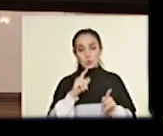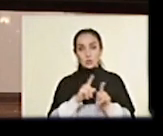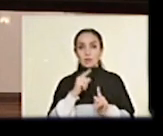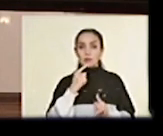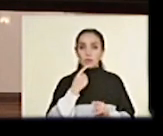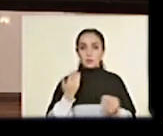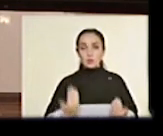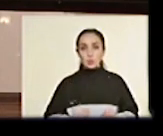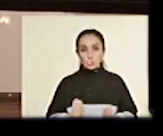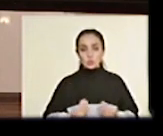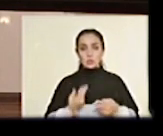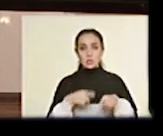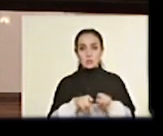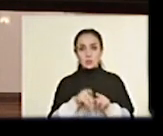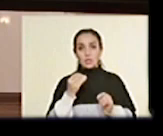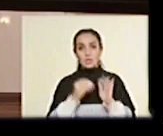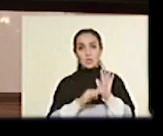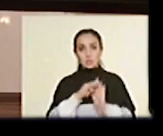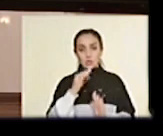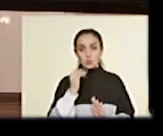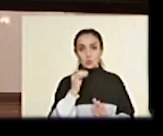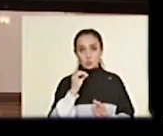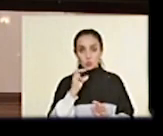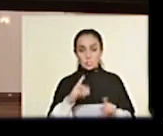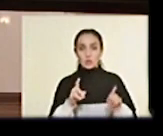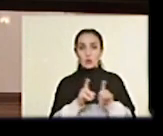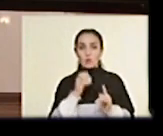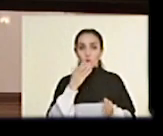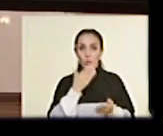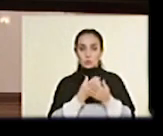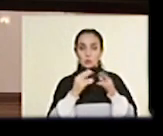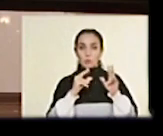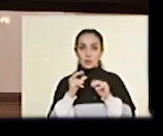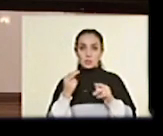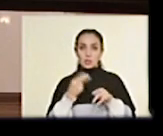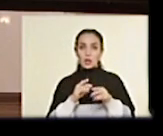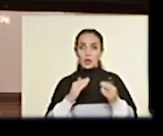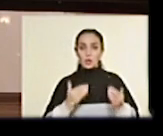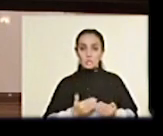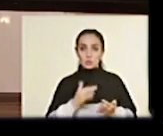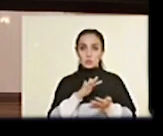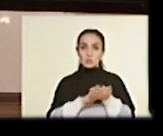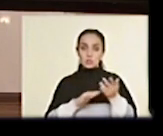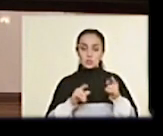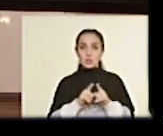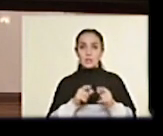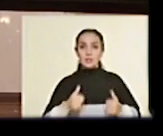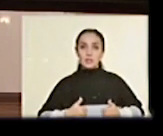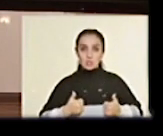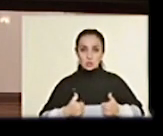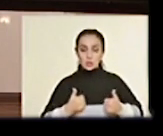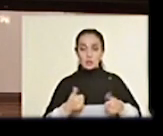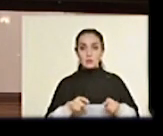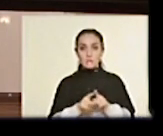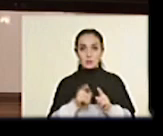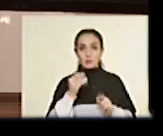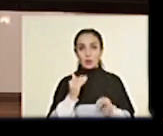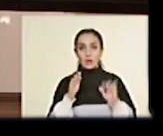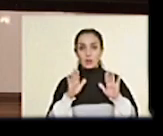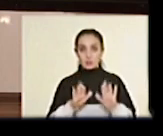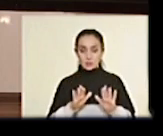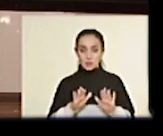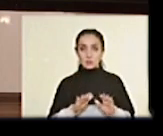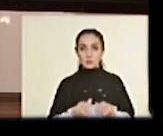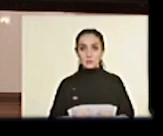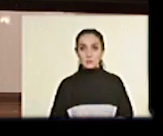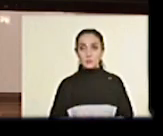turmush tarzini yaxshilash uchun o'zlarini baxtli hayot kechirishga bo'lgan intilishlarini demak, aynan